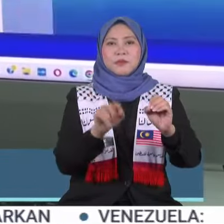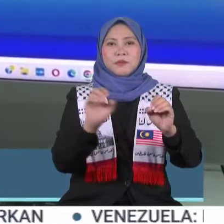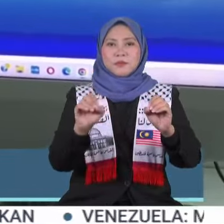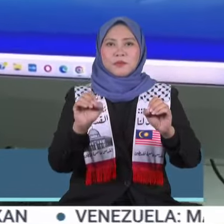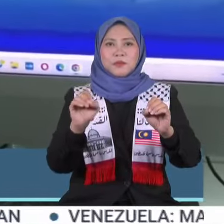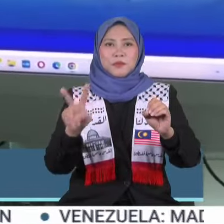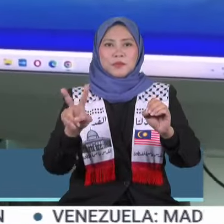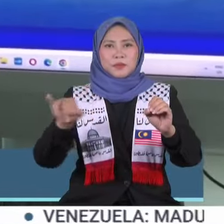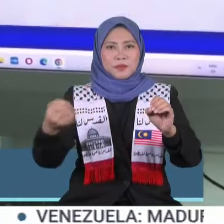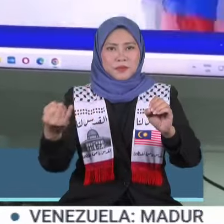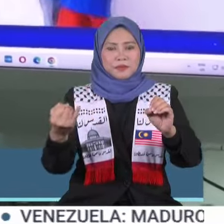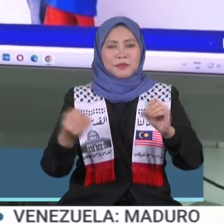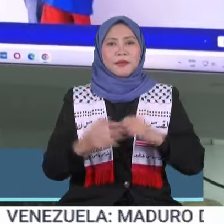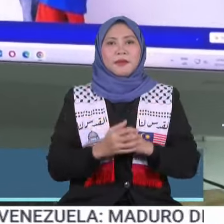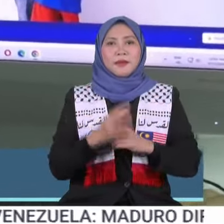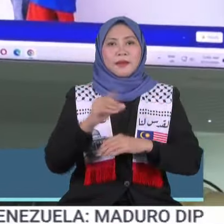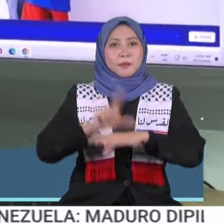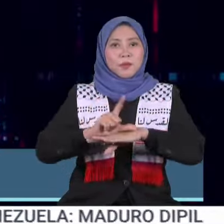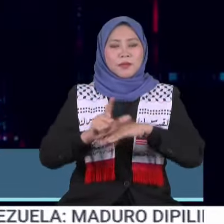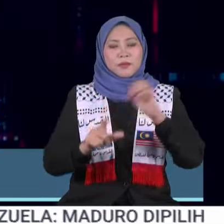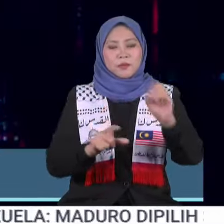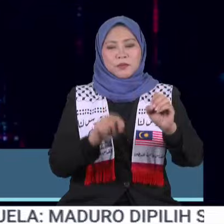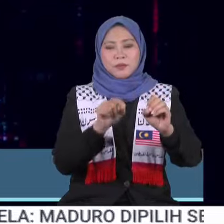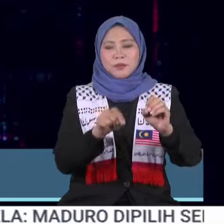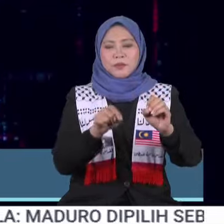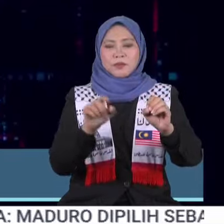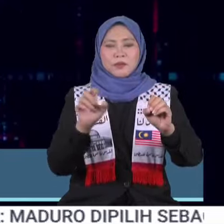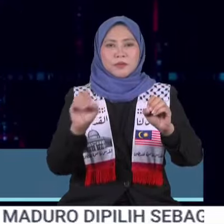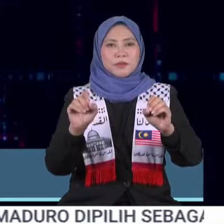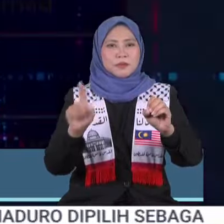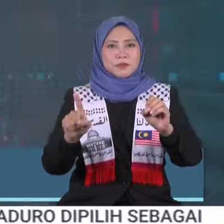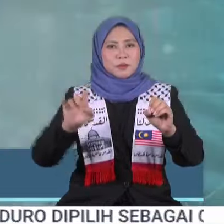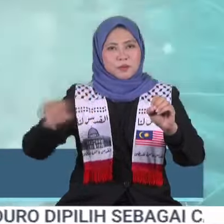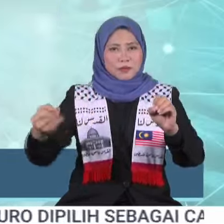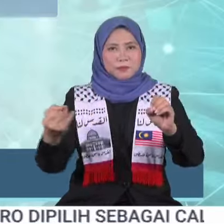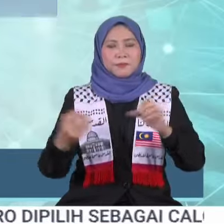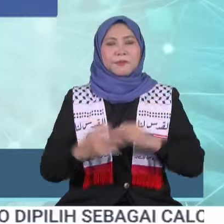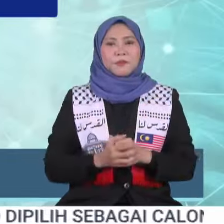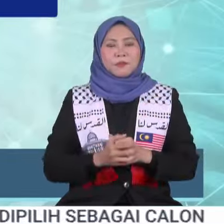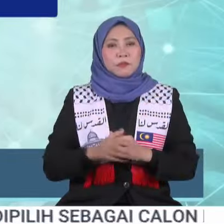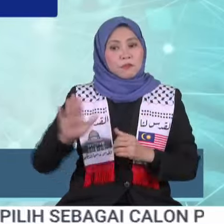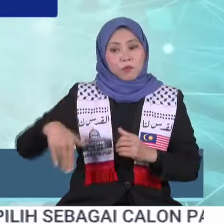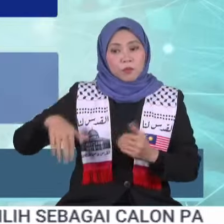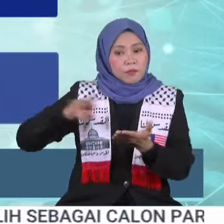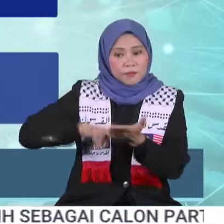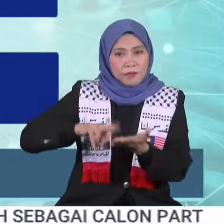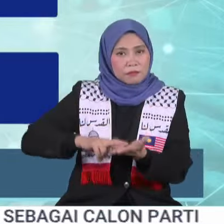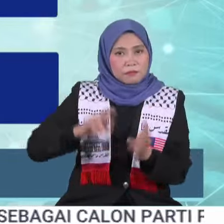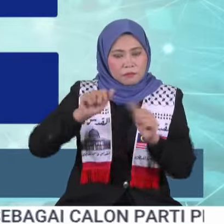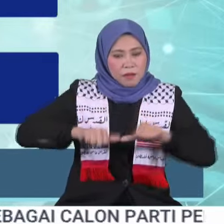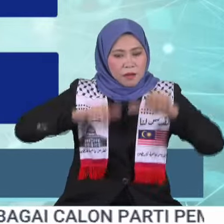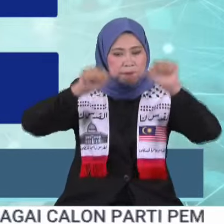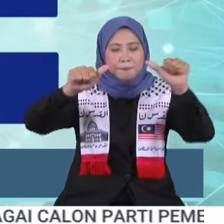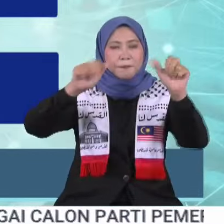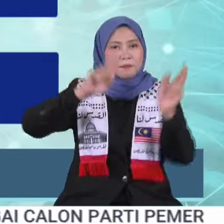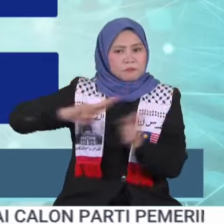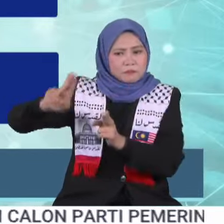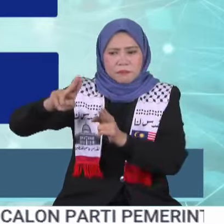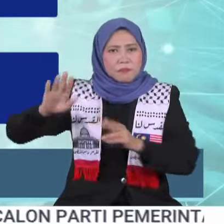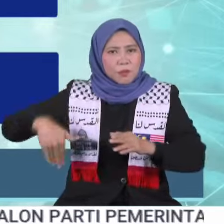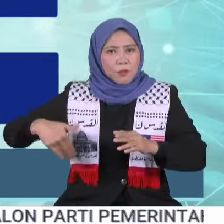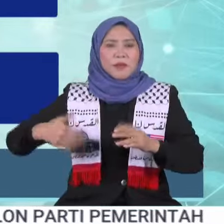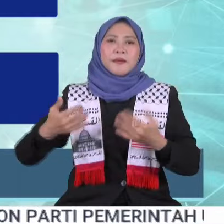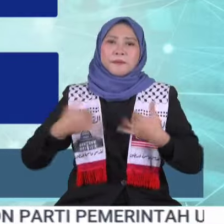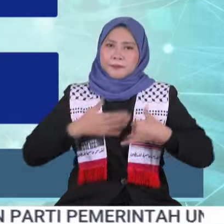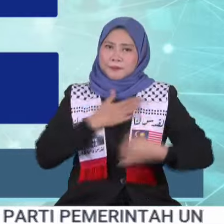0.02 juta dan Labuan 0.01 juta mereka belum mendaftar dan mengemaskini data diminta